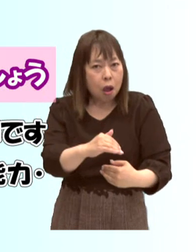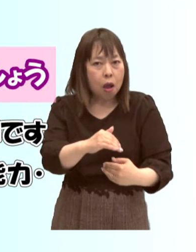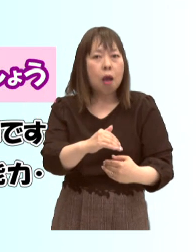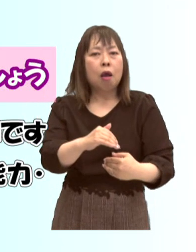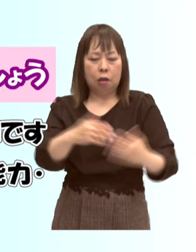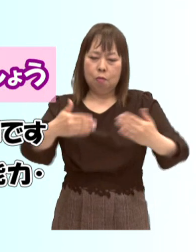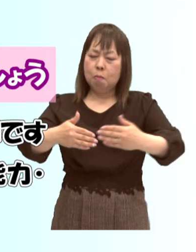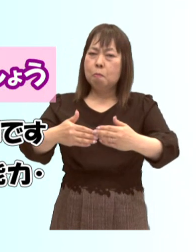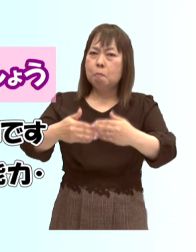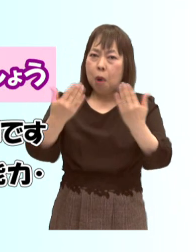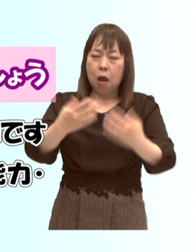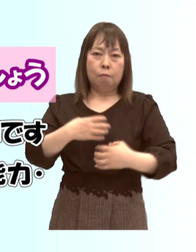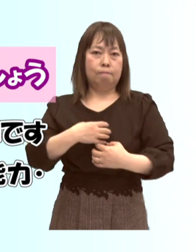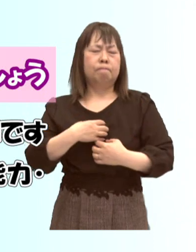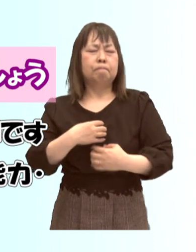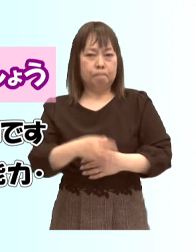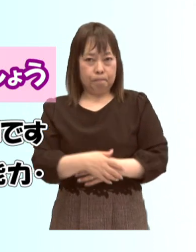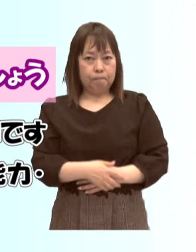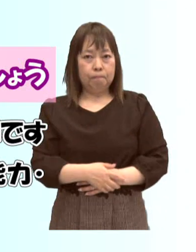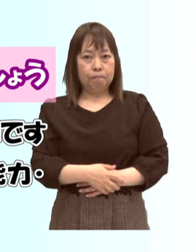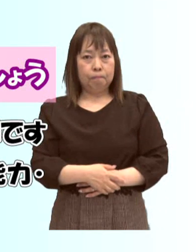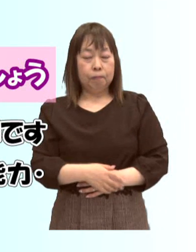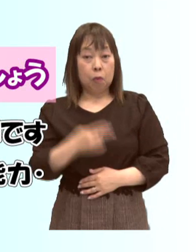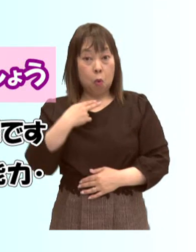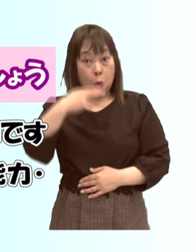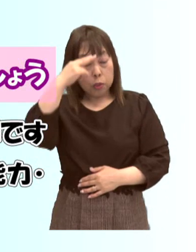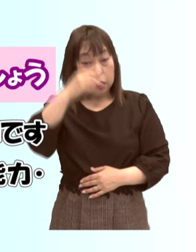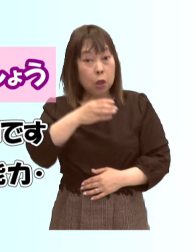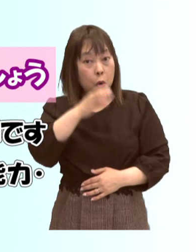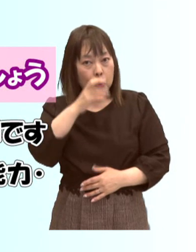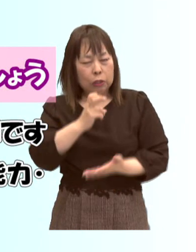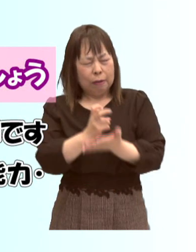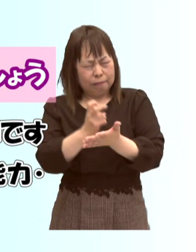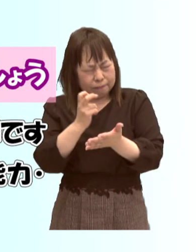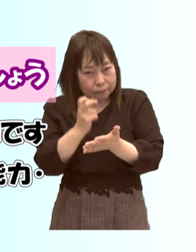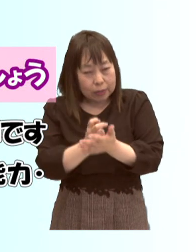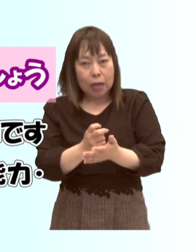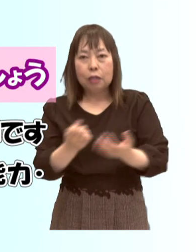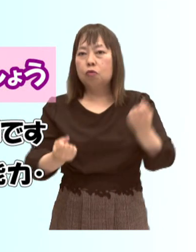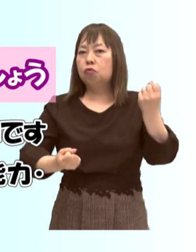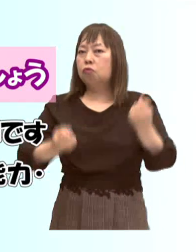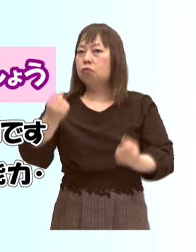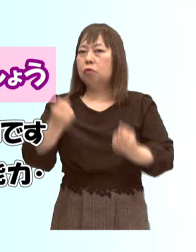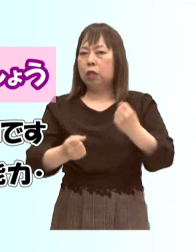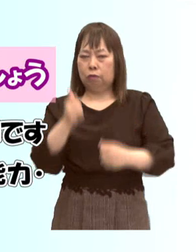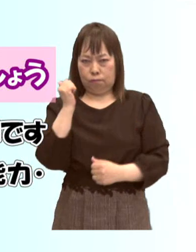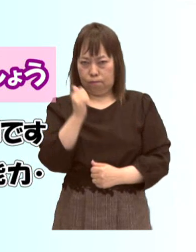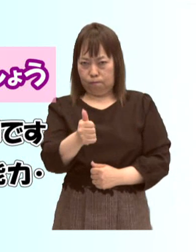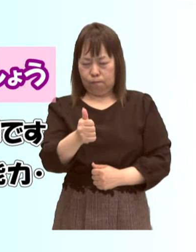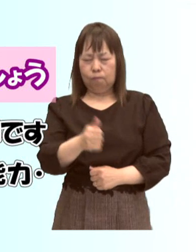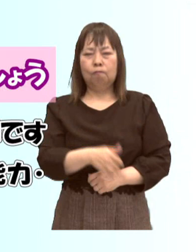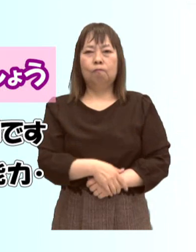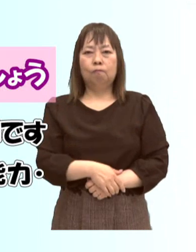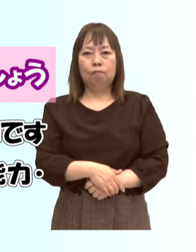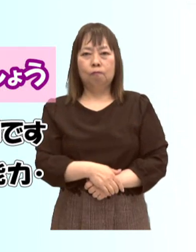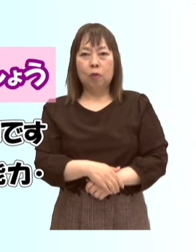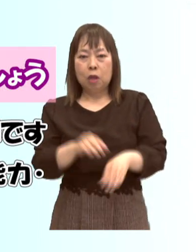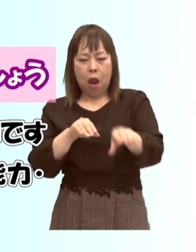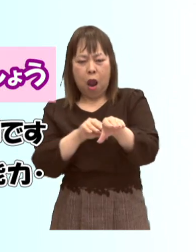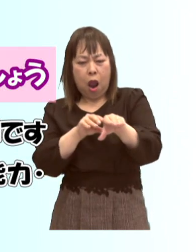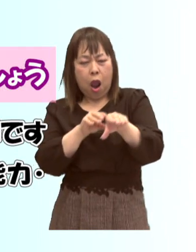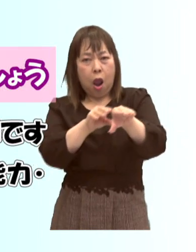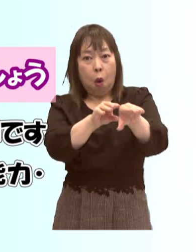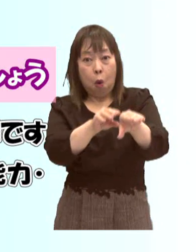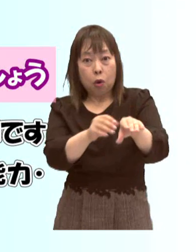を高めます。お酒を飲んだら絶対に車を運転してはいけません。煽り運転もやめ